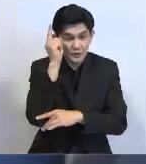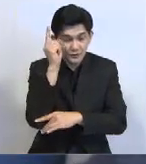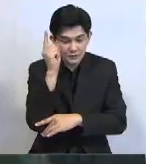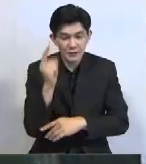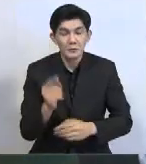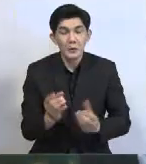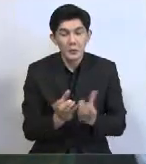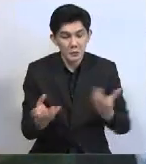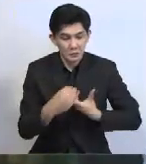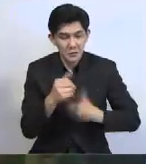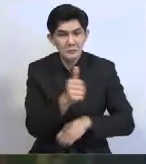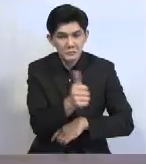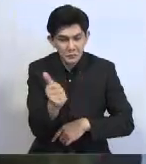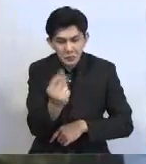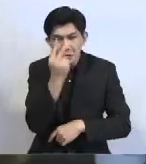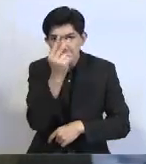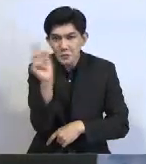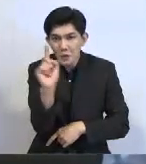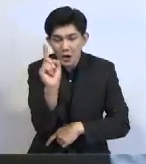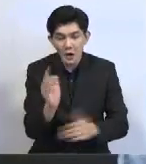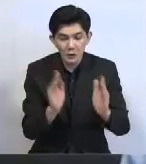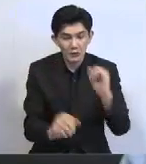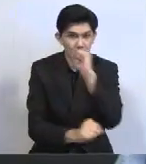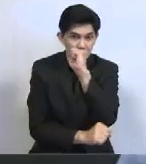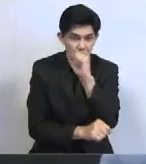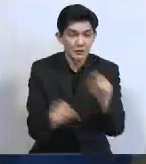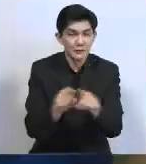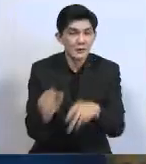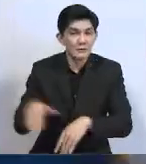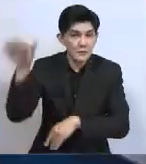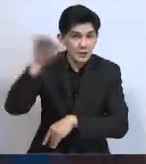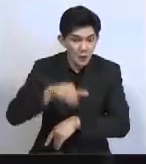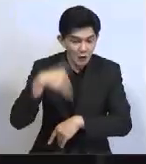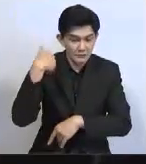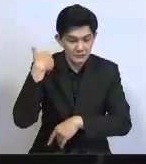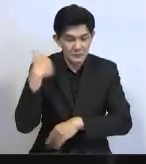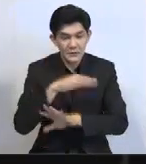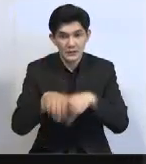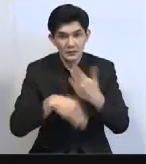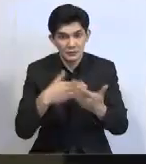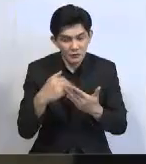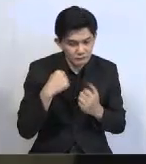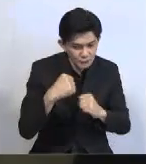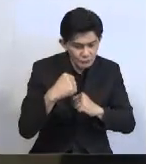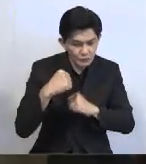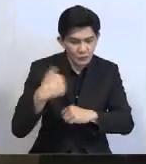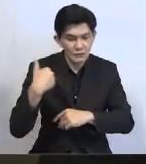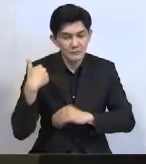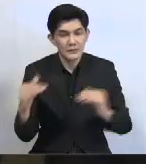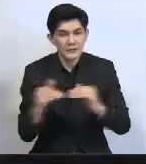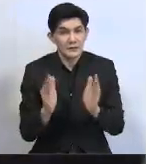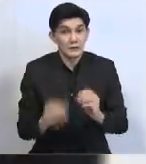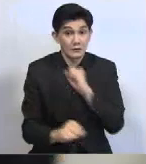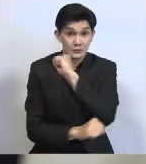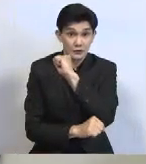อันลึกซึ้งและมองว่าผู้ยากไร้เป็นเหมือนพี่น้องจึงทำให้ทุ่มเทต่อสู้เพื่อสิทธิคนยากจ